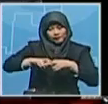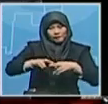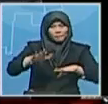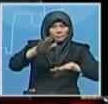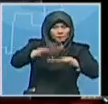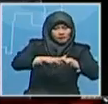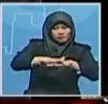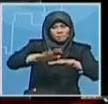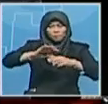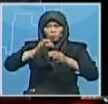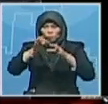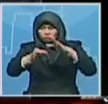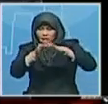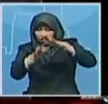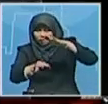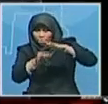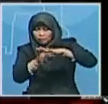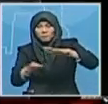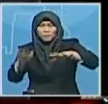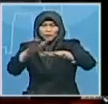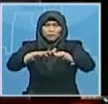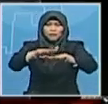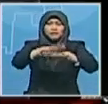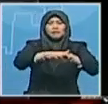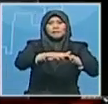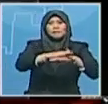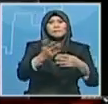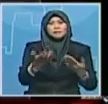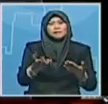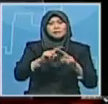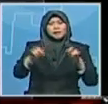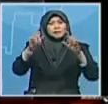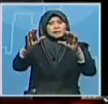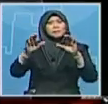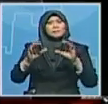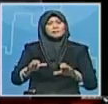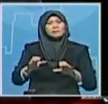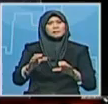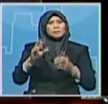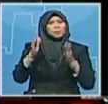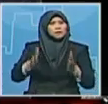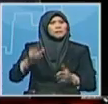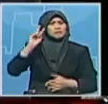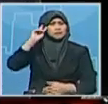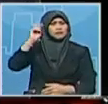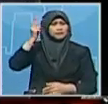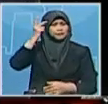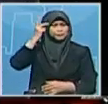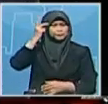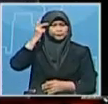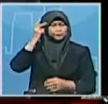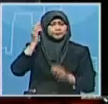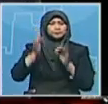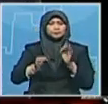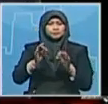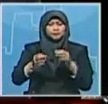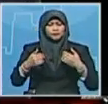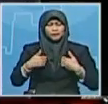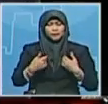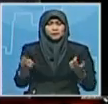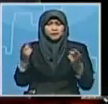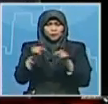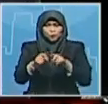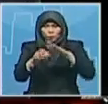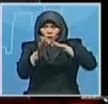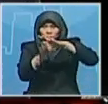tampalan mana-mana lubang yang berlaku. Tak kira apalah, cuma kaedahnya kadang-kadang orang salah faham. Bila berlaku